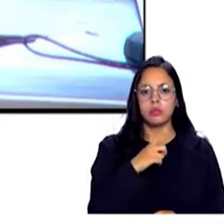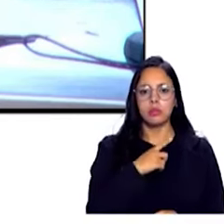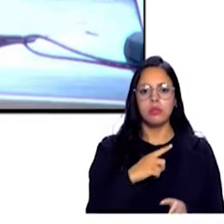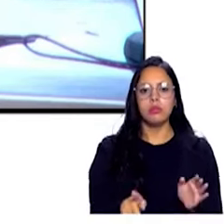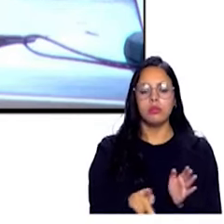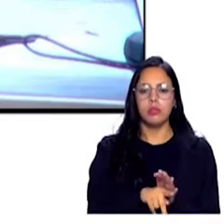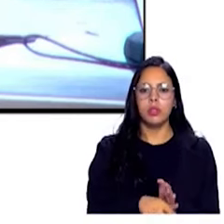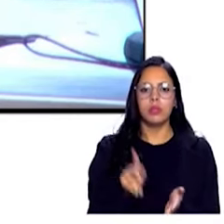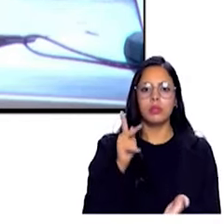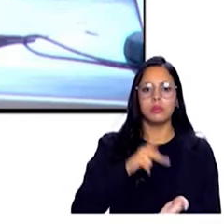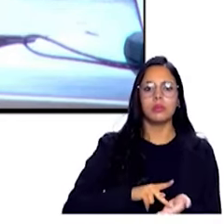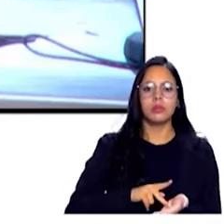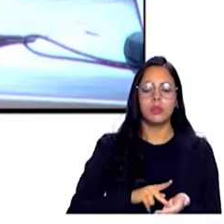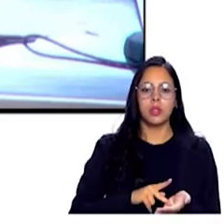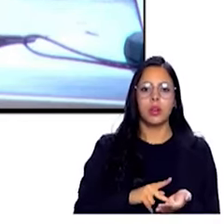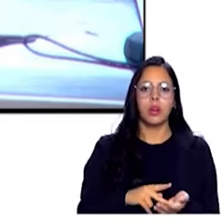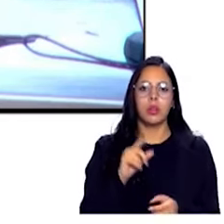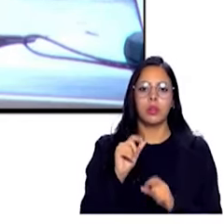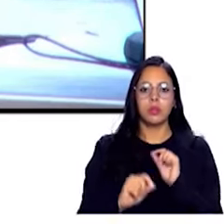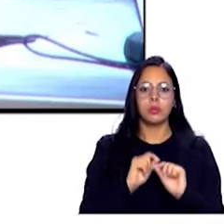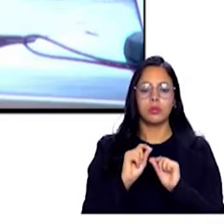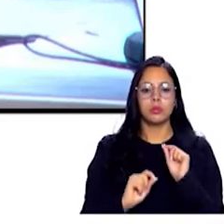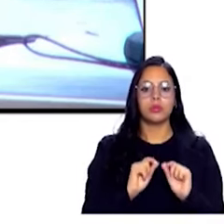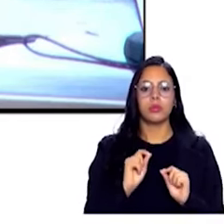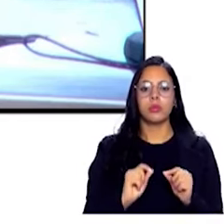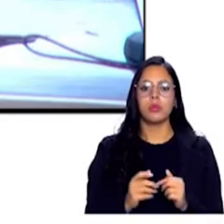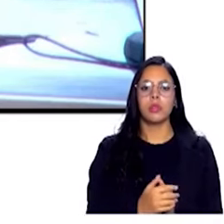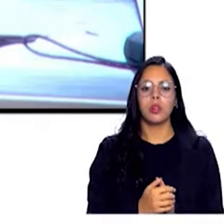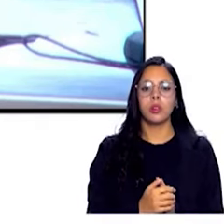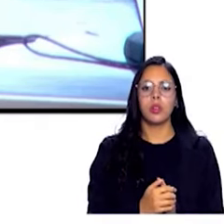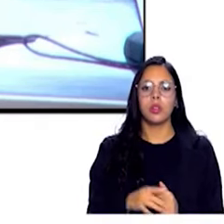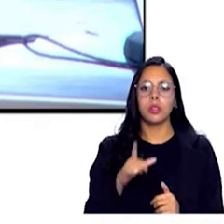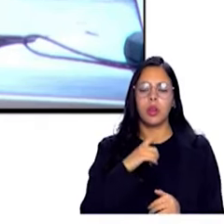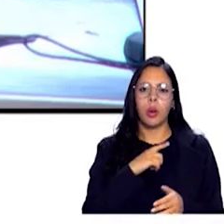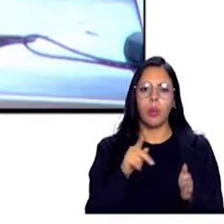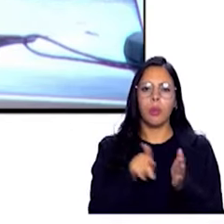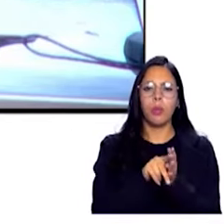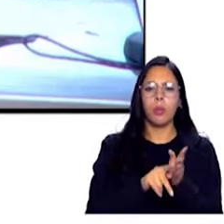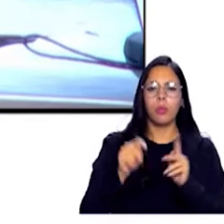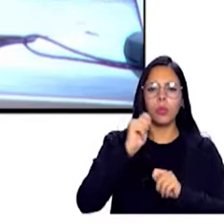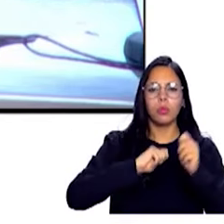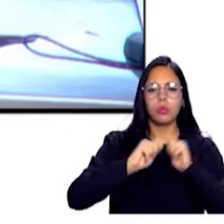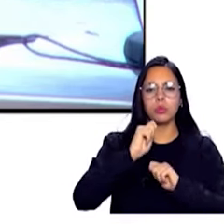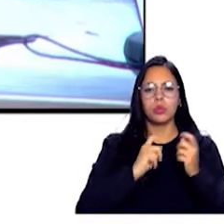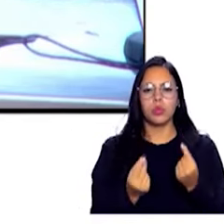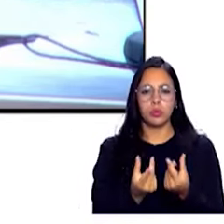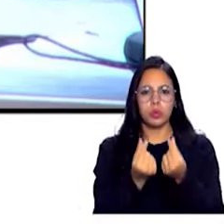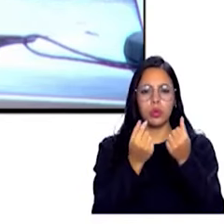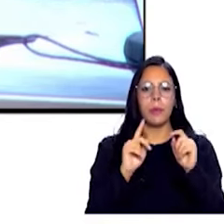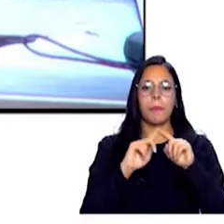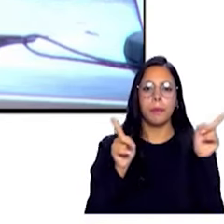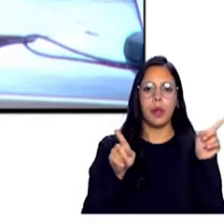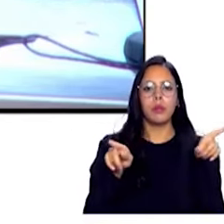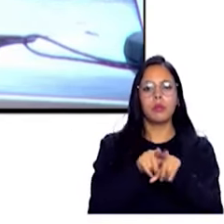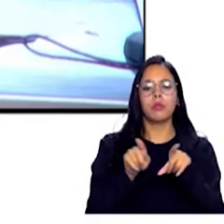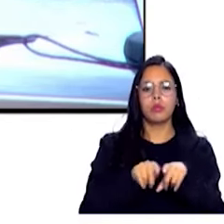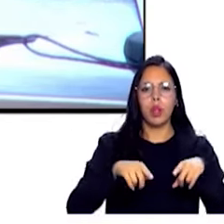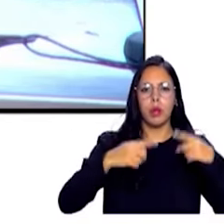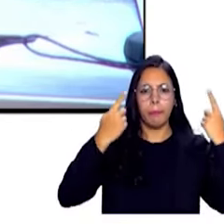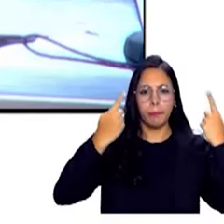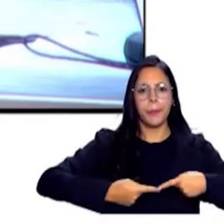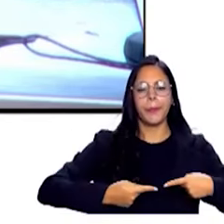n'est pas une Raison économique c'est une Raison politique la véritable Raison